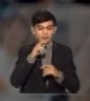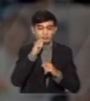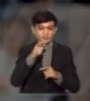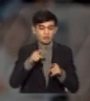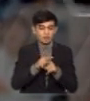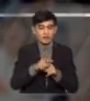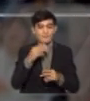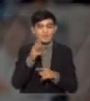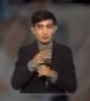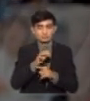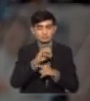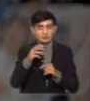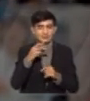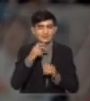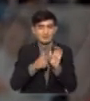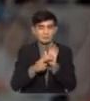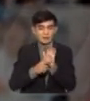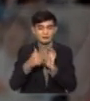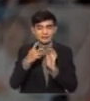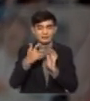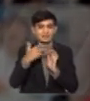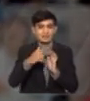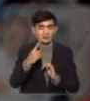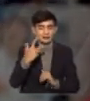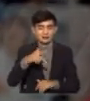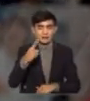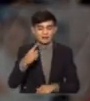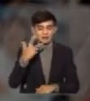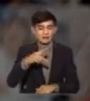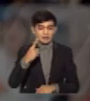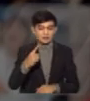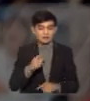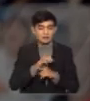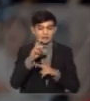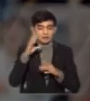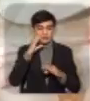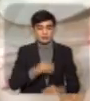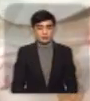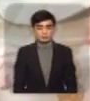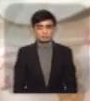номеру 8 3 7 331 31 31.